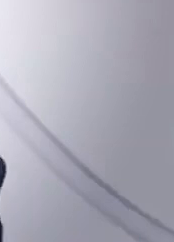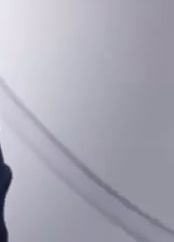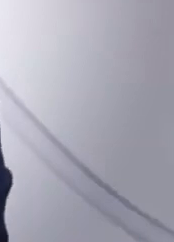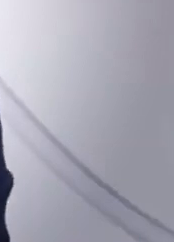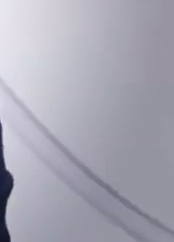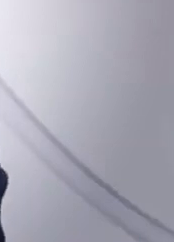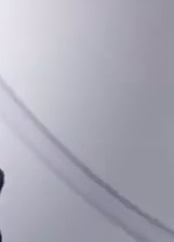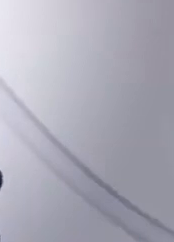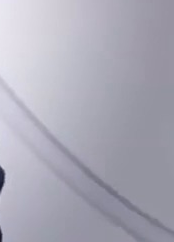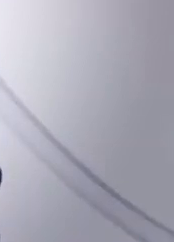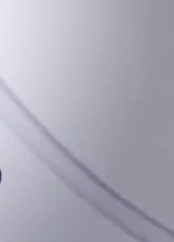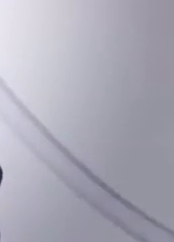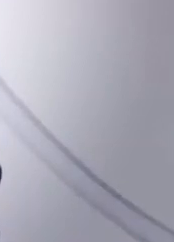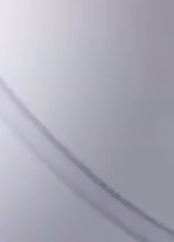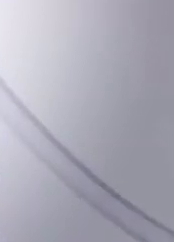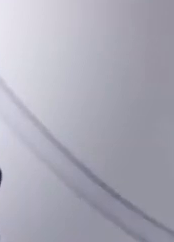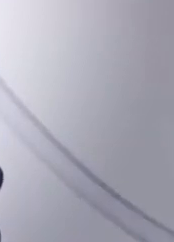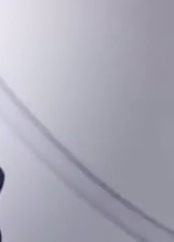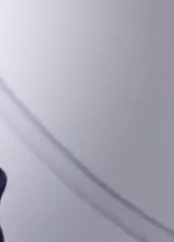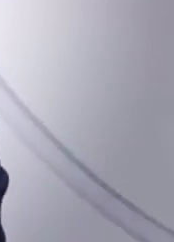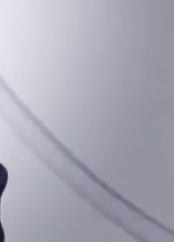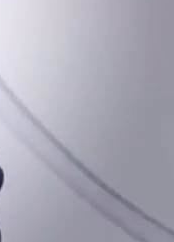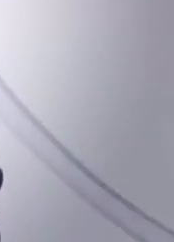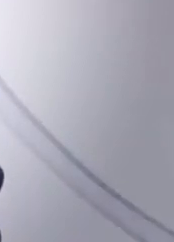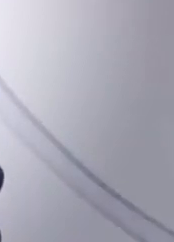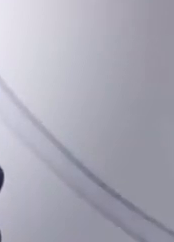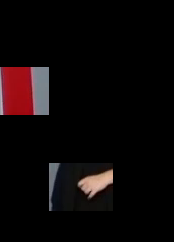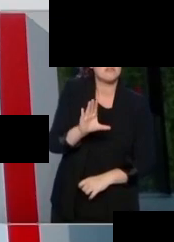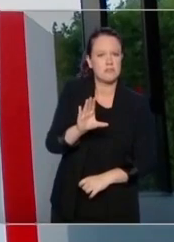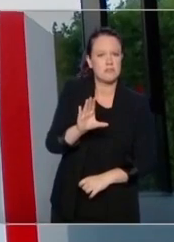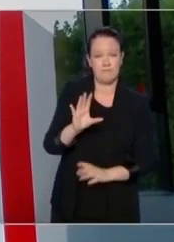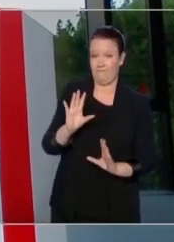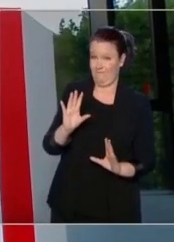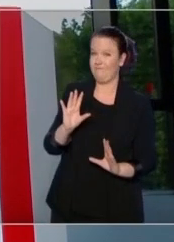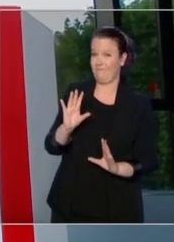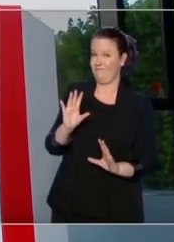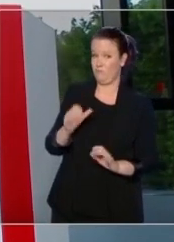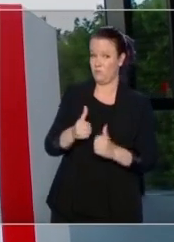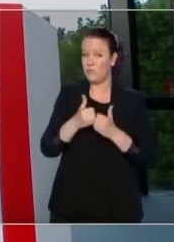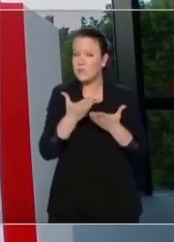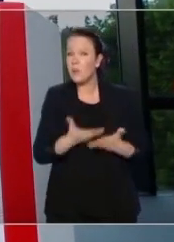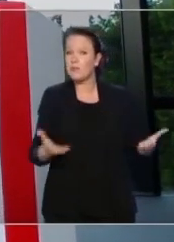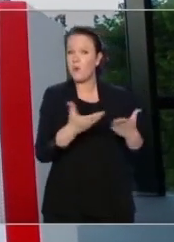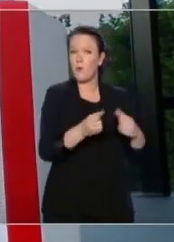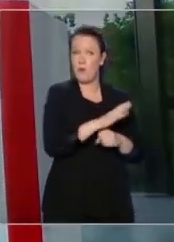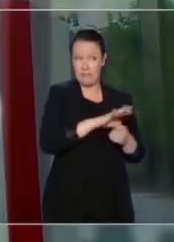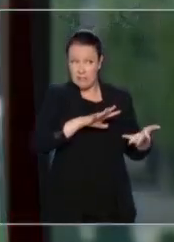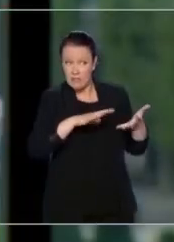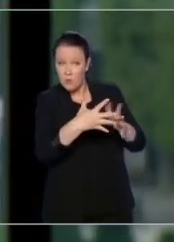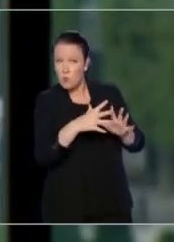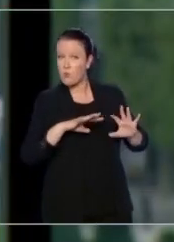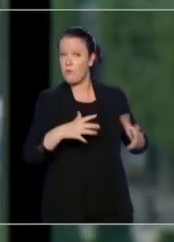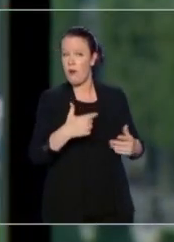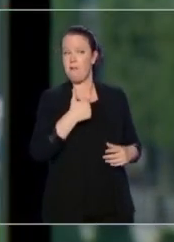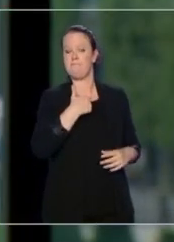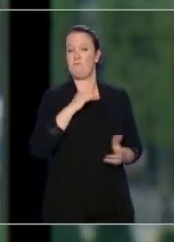être clair, je ne rendrai pas la vaccination obligatoire. Nous devrons sans doute nous poser la question de la